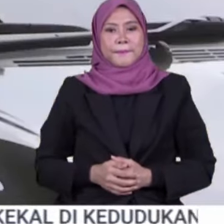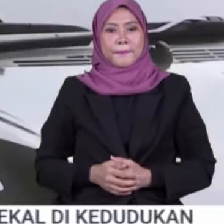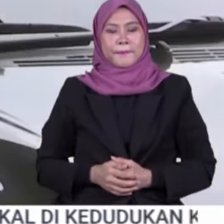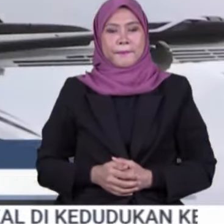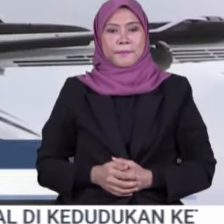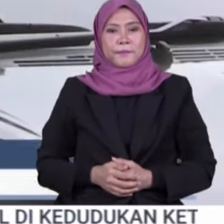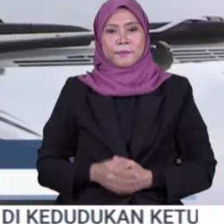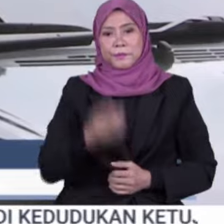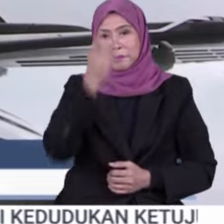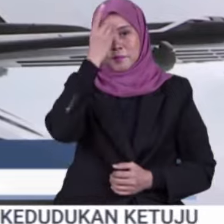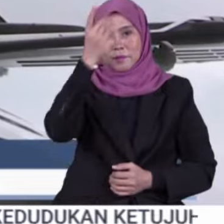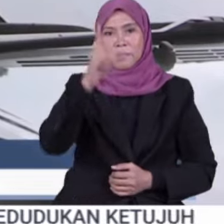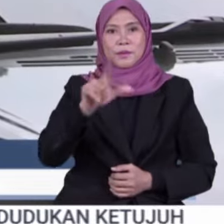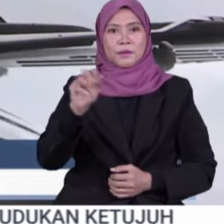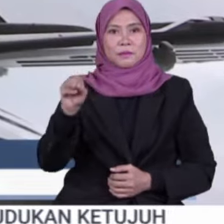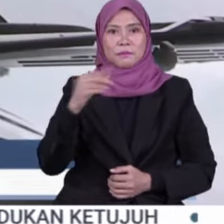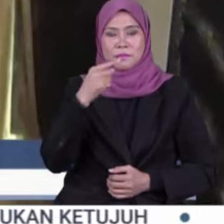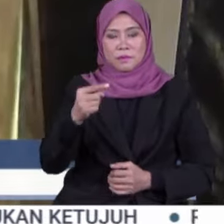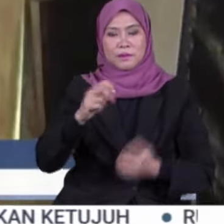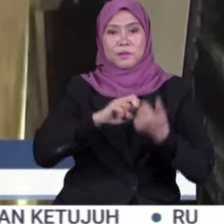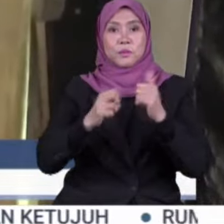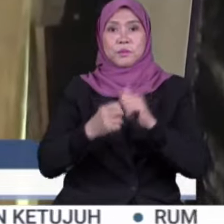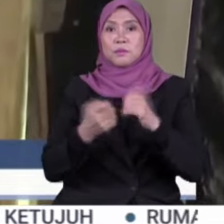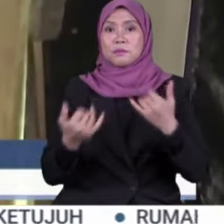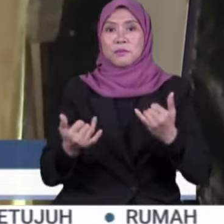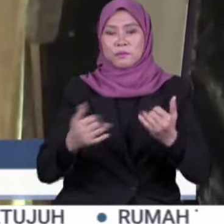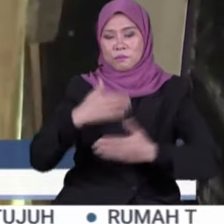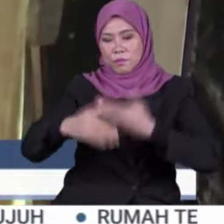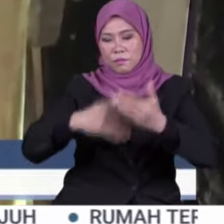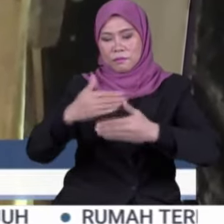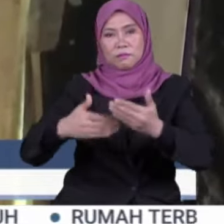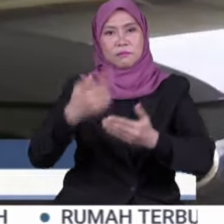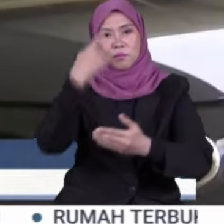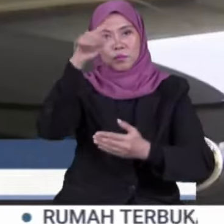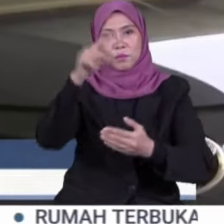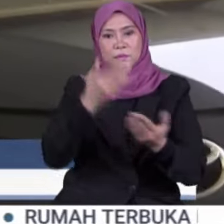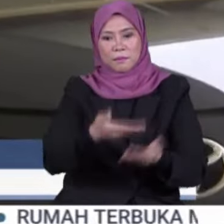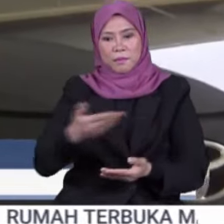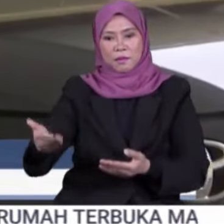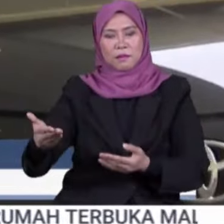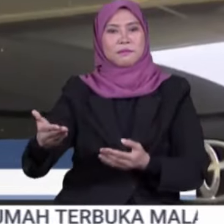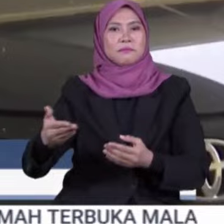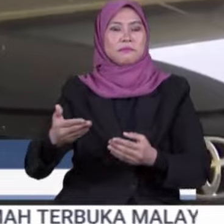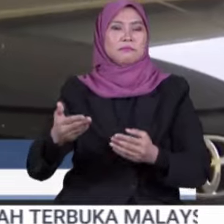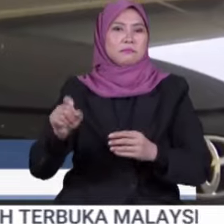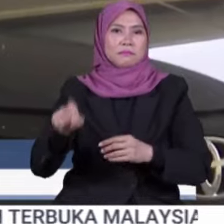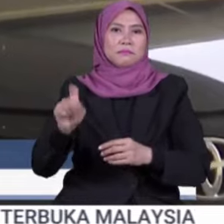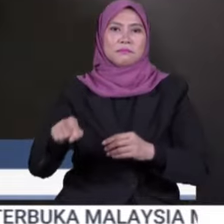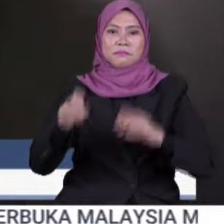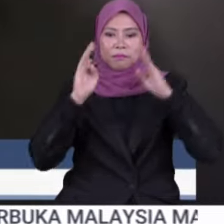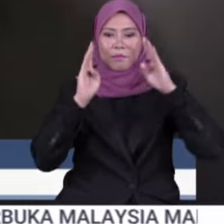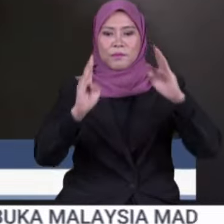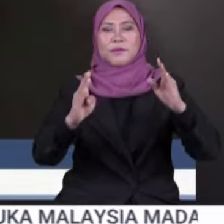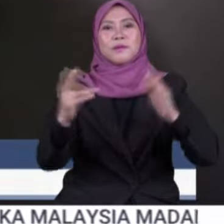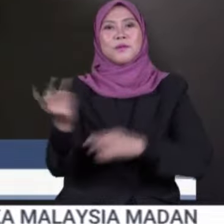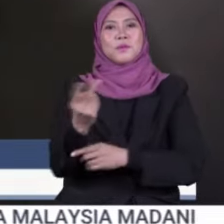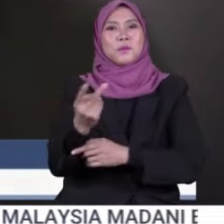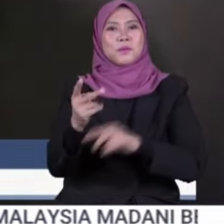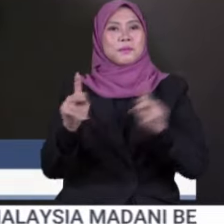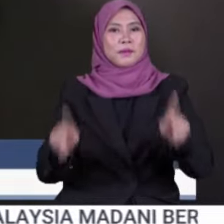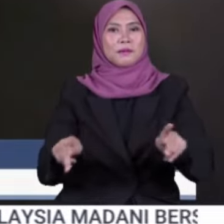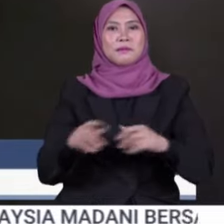Selain itu, Datuk Sri Lee menambah isu berkaitan proses dan prosedur pergerakan barangan juga perlu diberi perhatian oleh kedua-dua